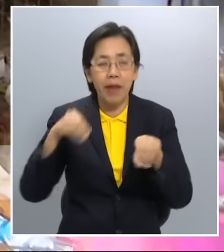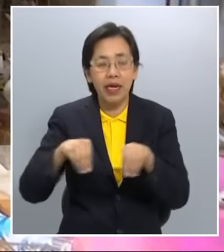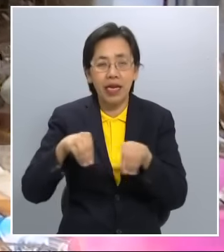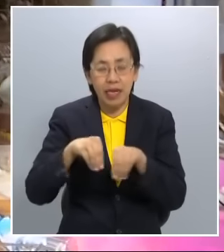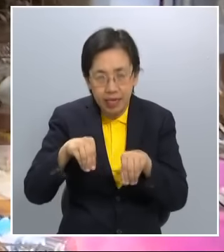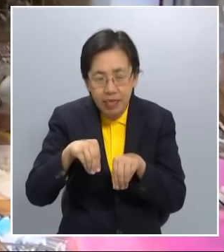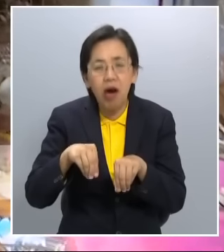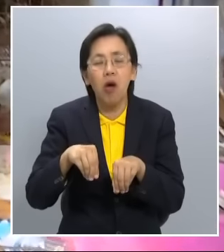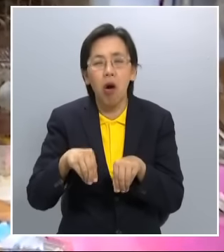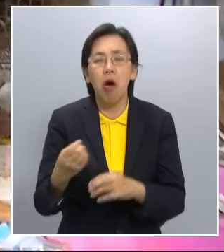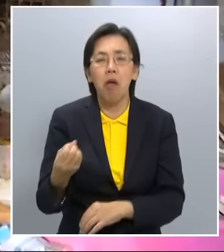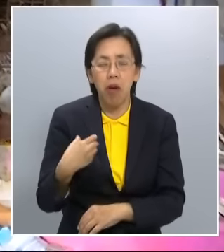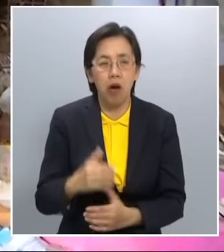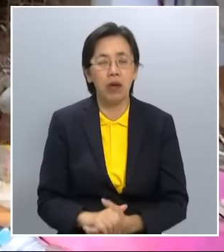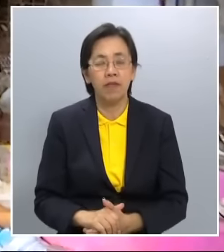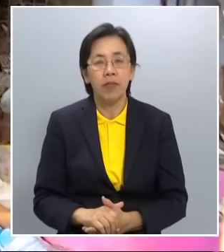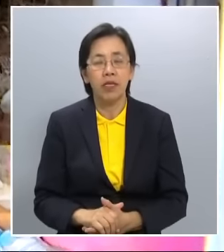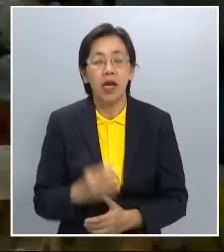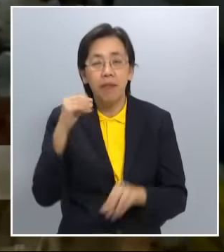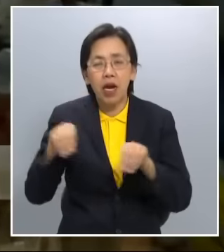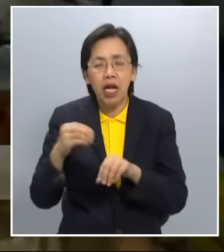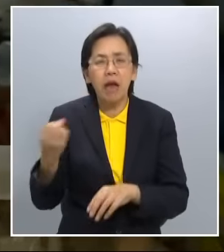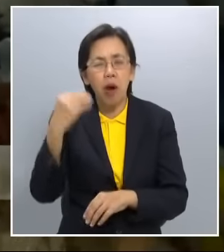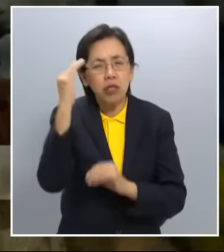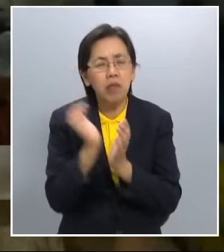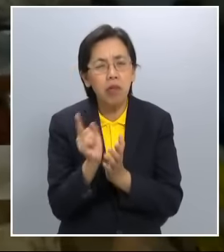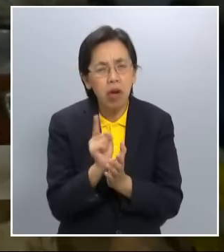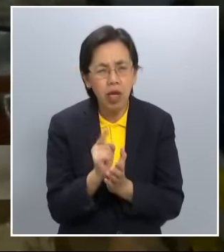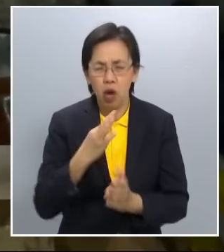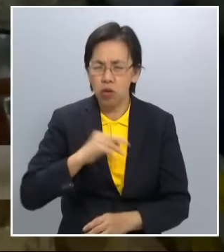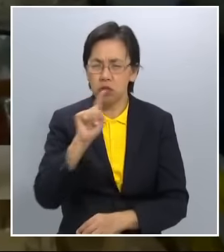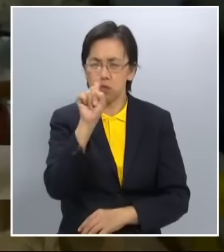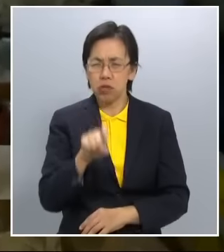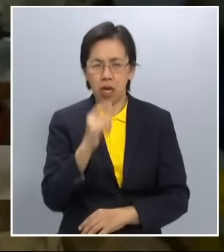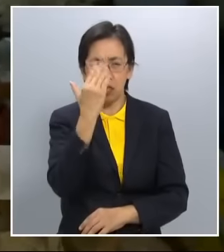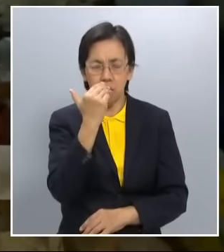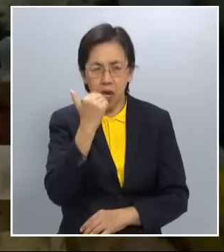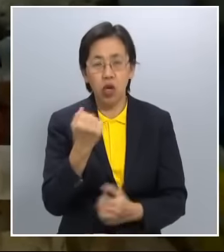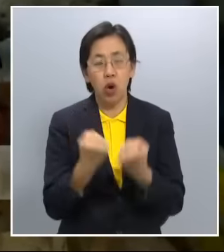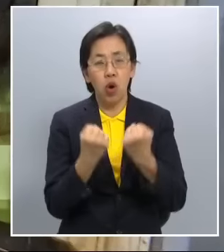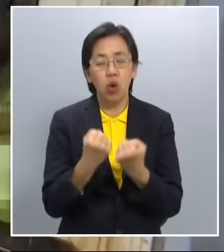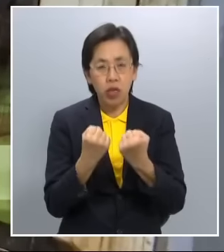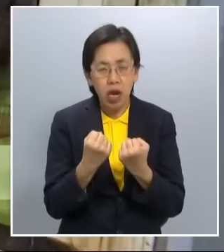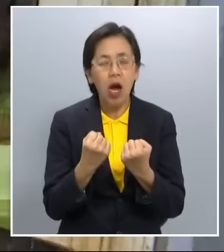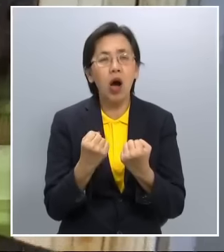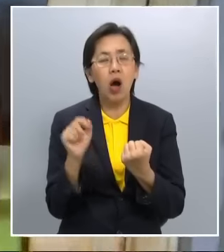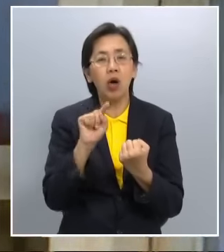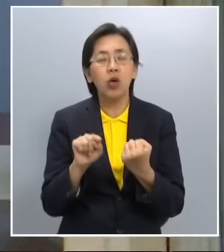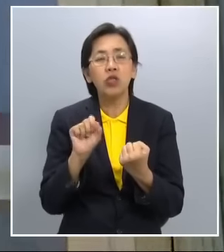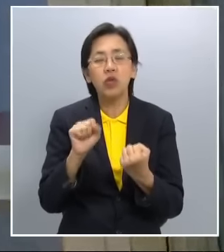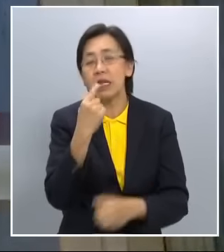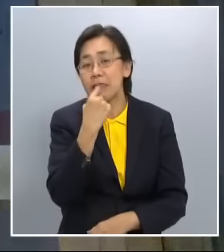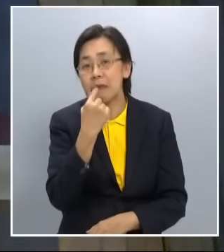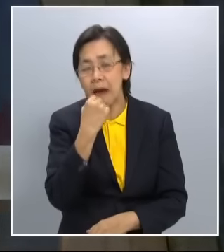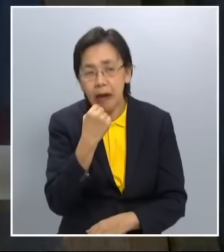พงศ์บอกว่าพบความผิดปกติมาหลายวันเพราะรถซูซูกิสีแดงของผู้ตาย